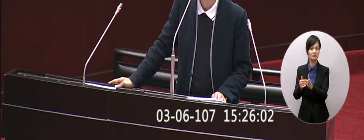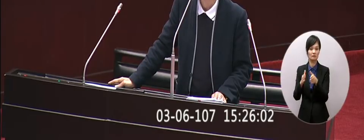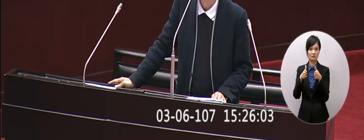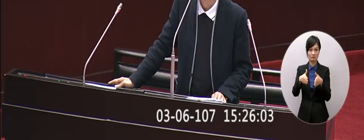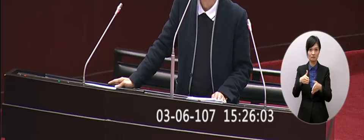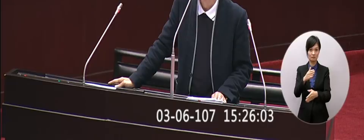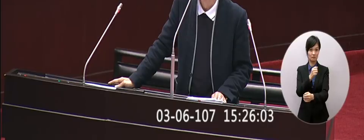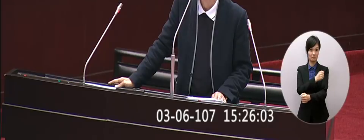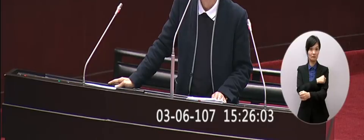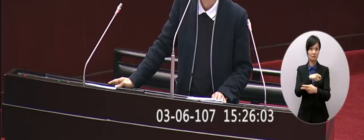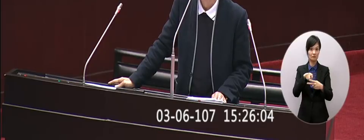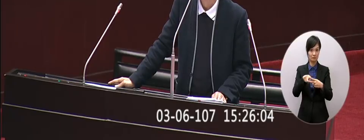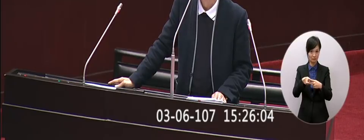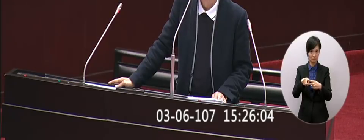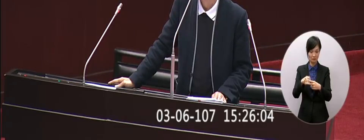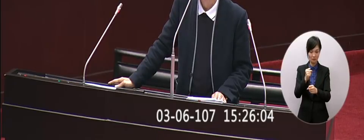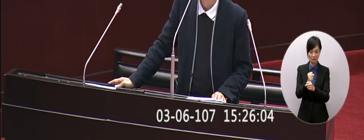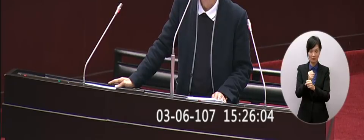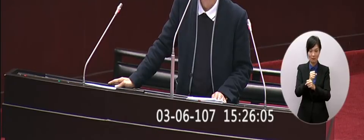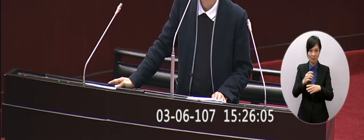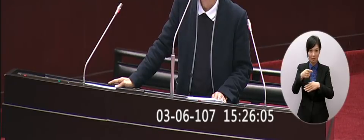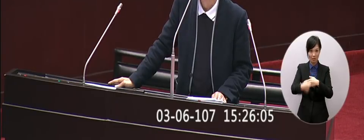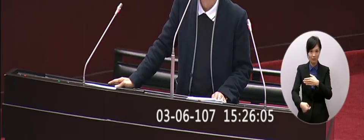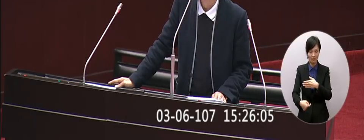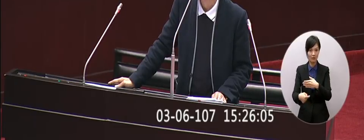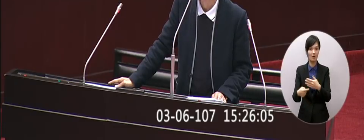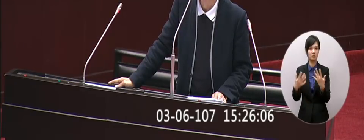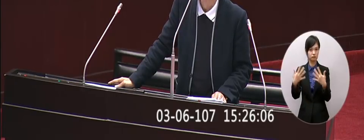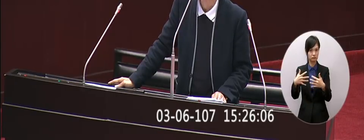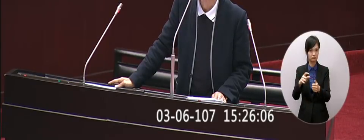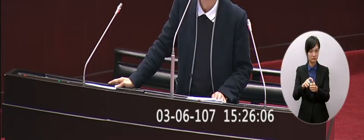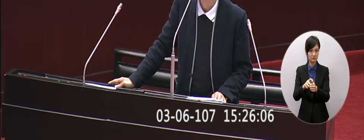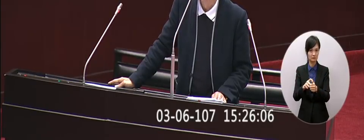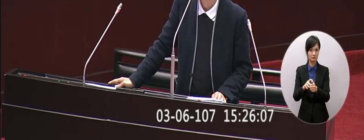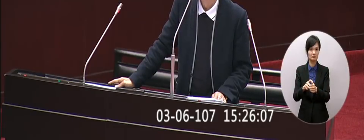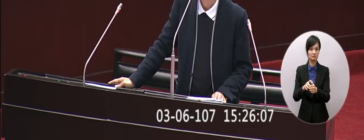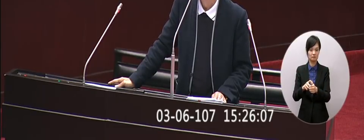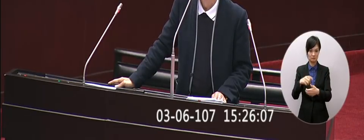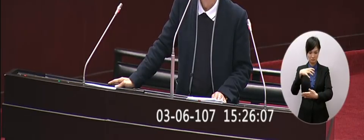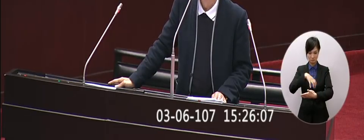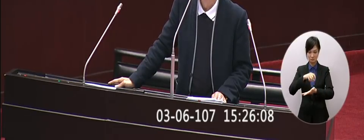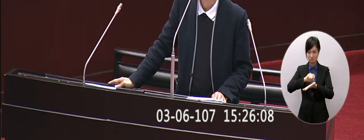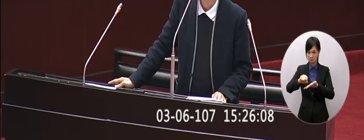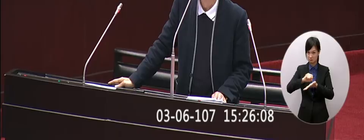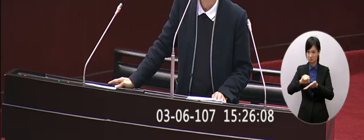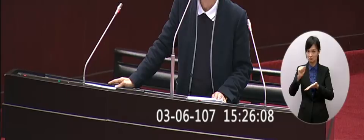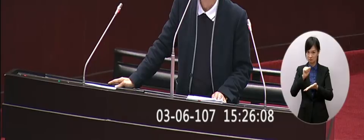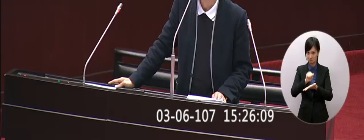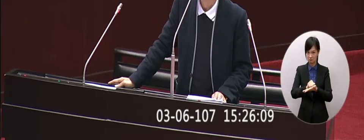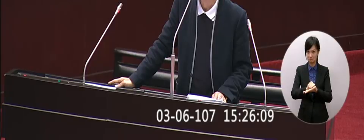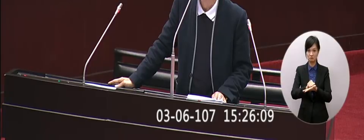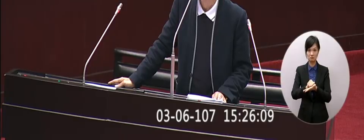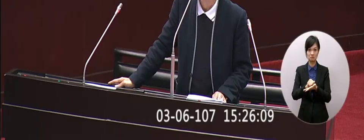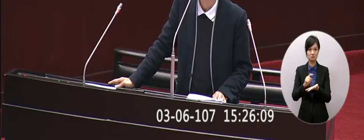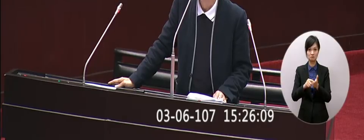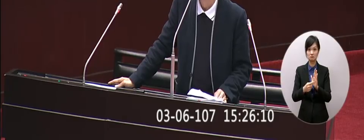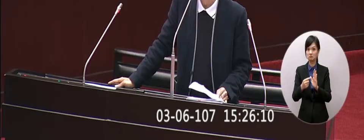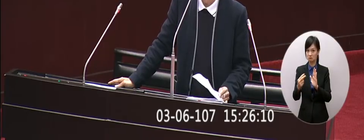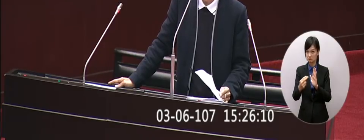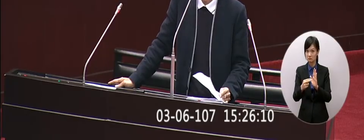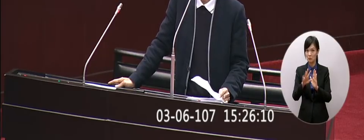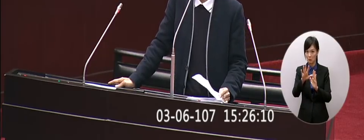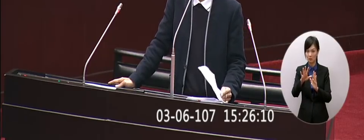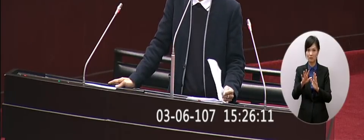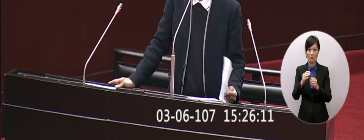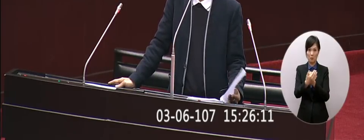的一个职灾的问题，他在他的大宪章里面也特别提出了一些的保护的措